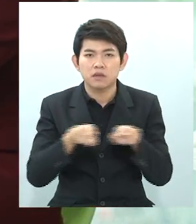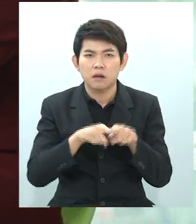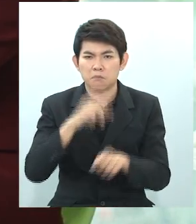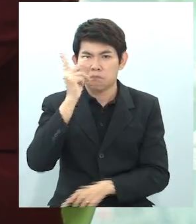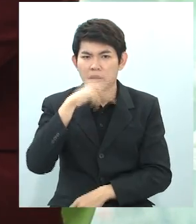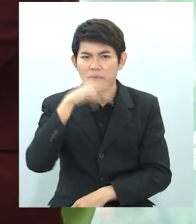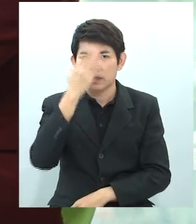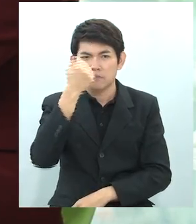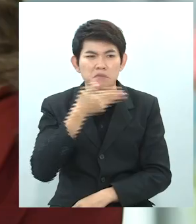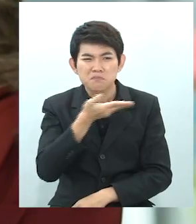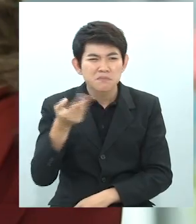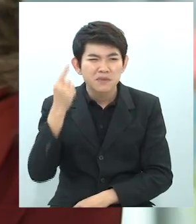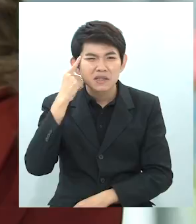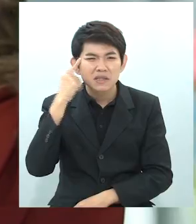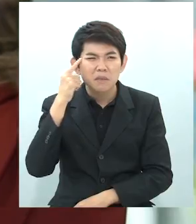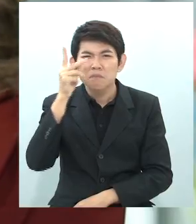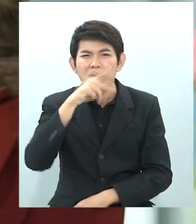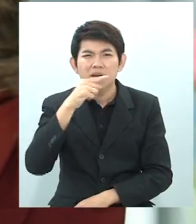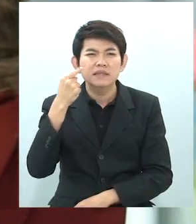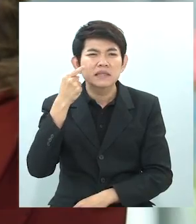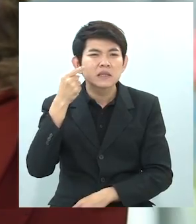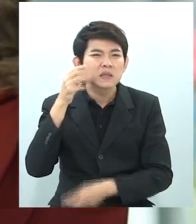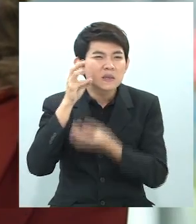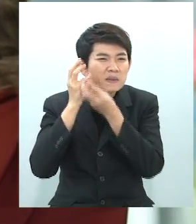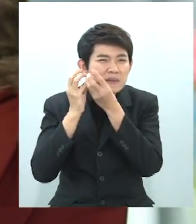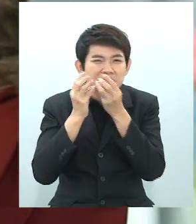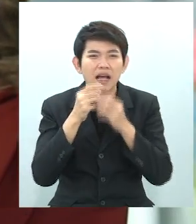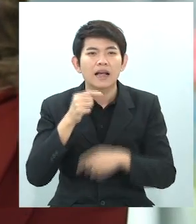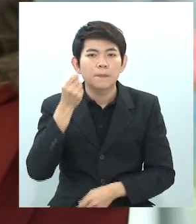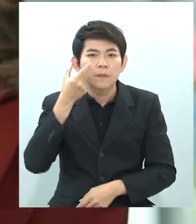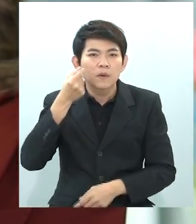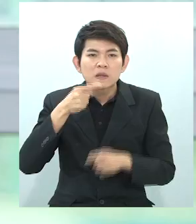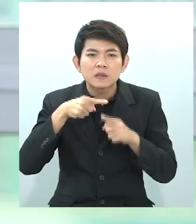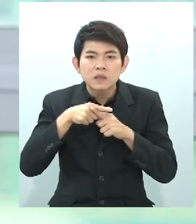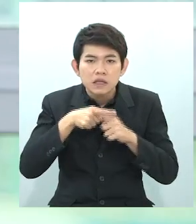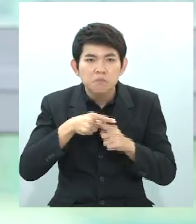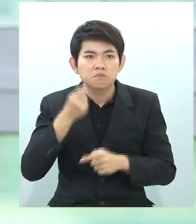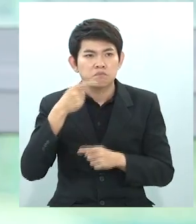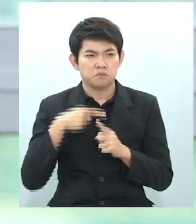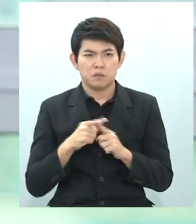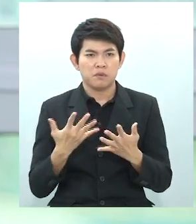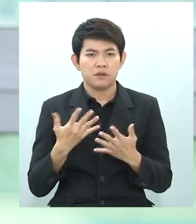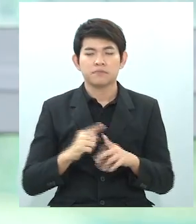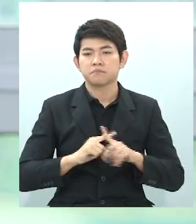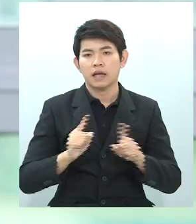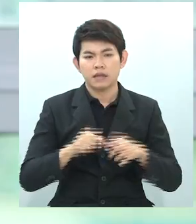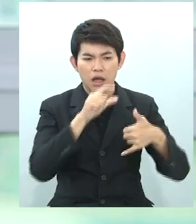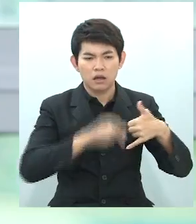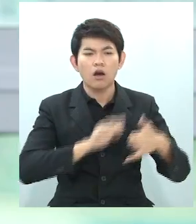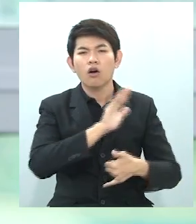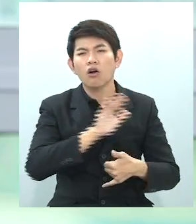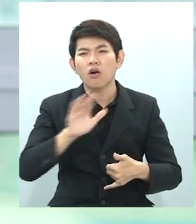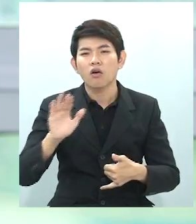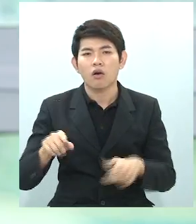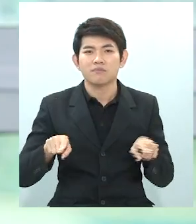ะว่าทำไมบางคนถึงเด่นด้วยเรื่องสิวที่ไม่อักเสบใช่ไหมคะบางคนก็อักเสบรุนแรงเขาเชื่อว่ามันก็เป็นเรื่องของความสาม